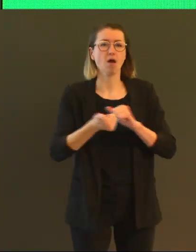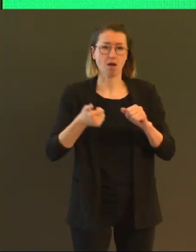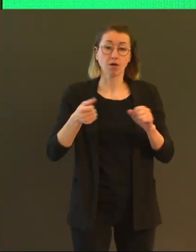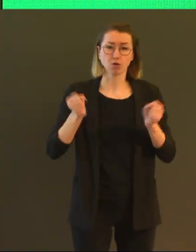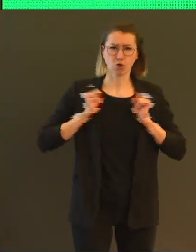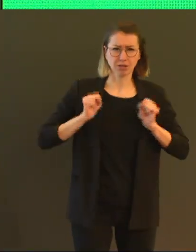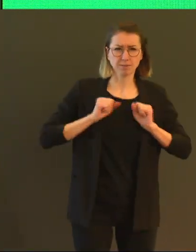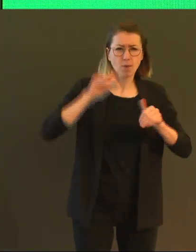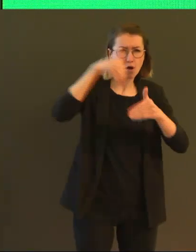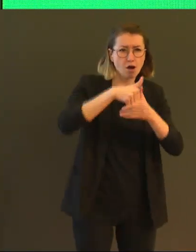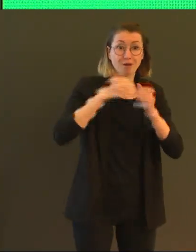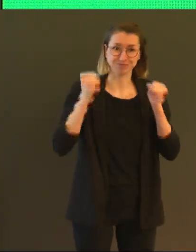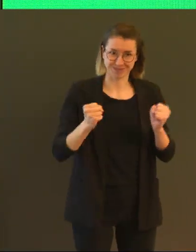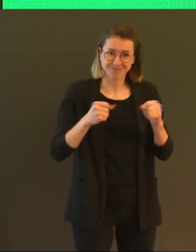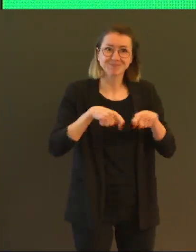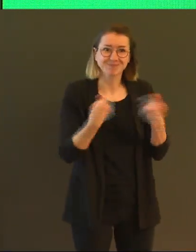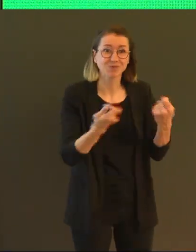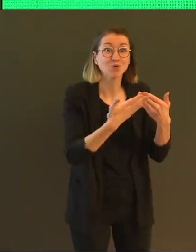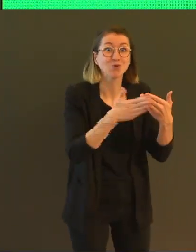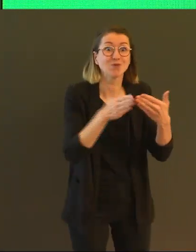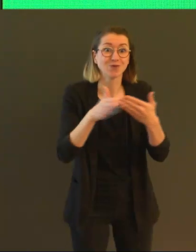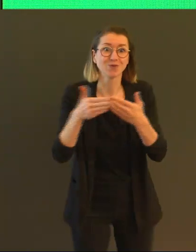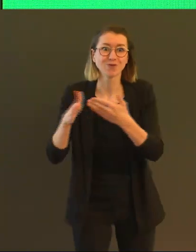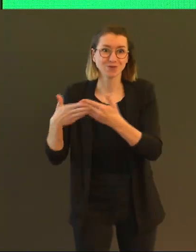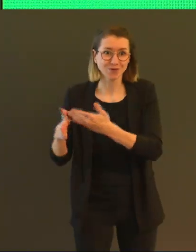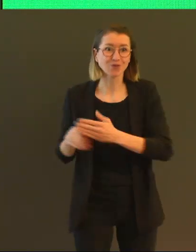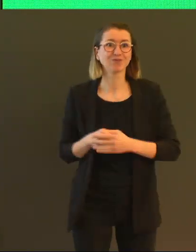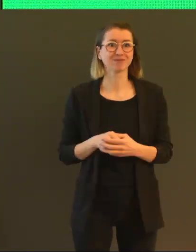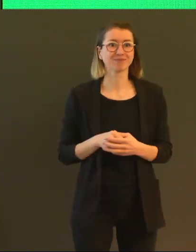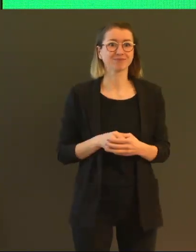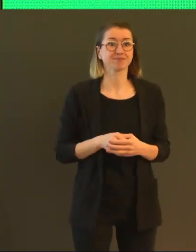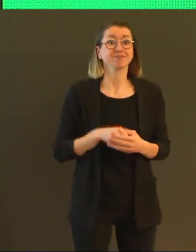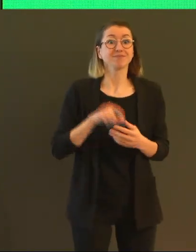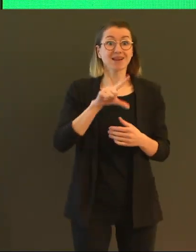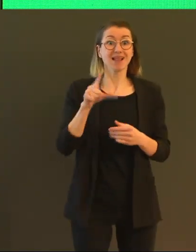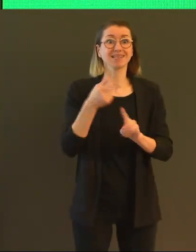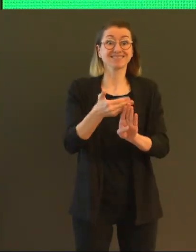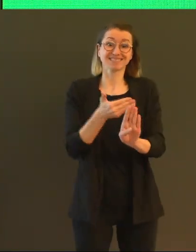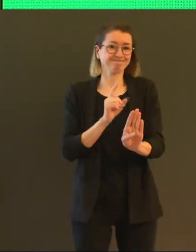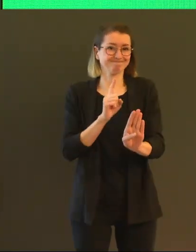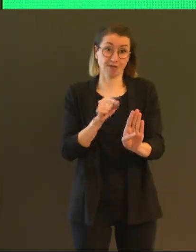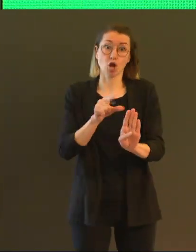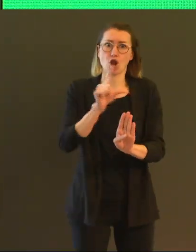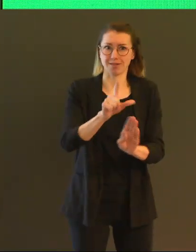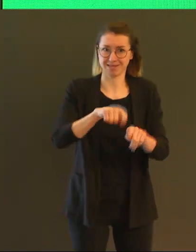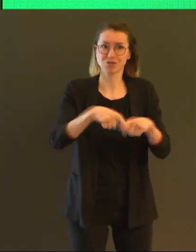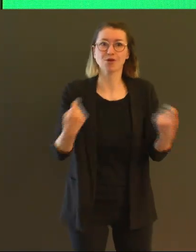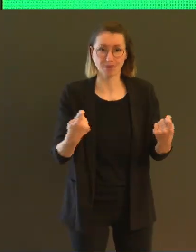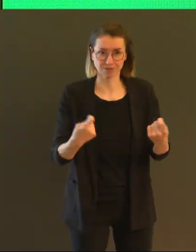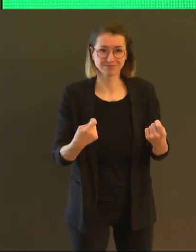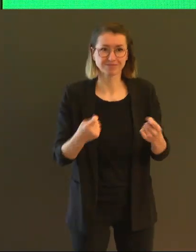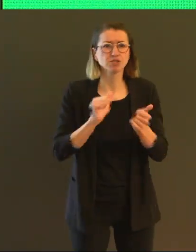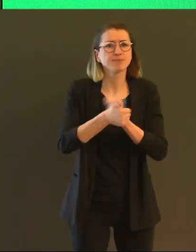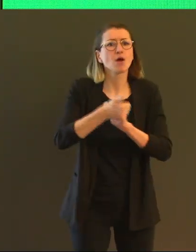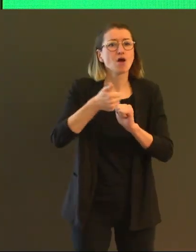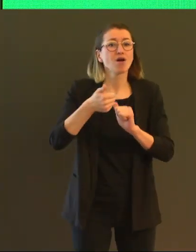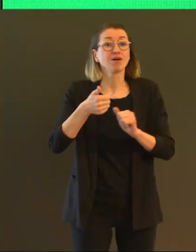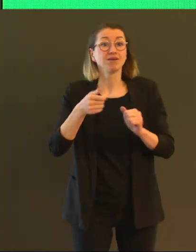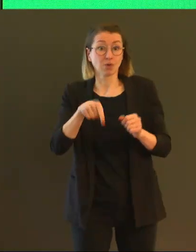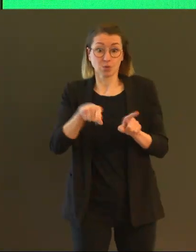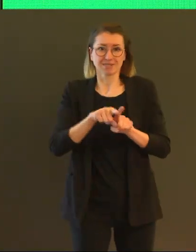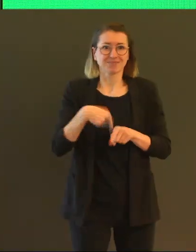Mais ce sera à partir de lundi. Pour ce week-end, profitez de faire du sport avec les personnes avec qui vous vivez sous le même toit ou éventuellement avec 2 amis.